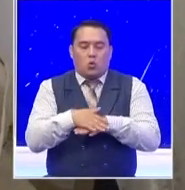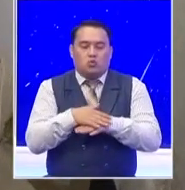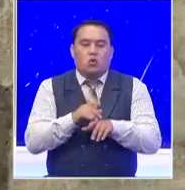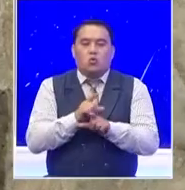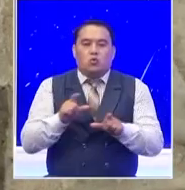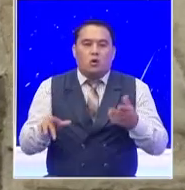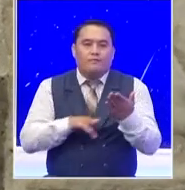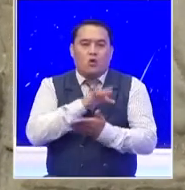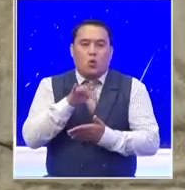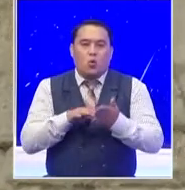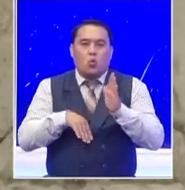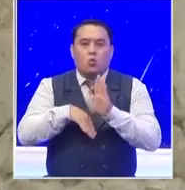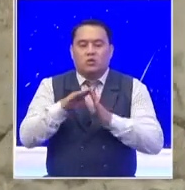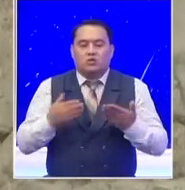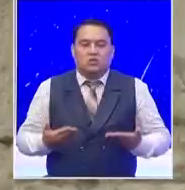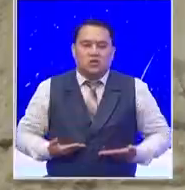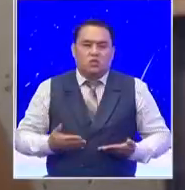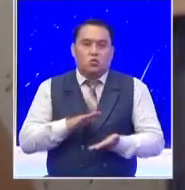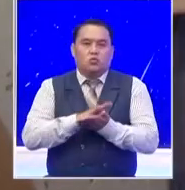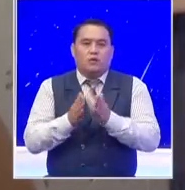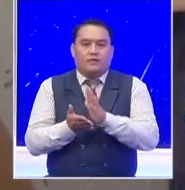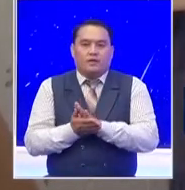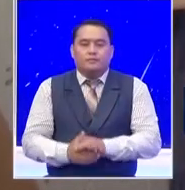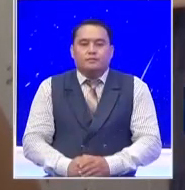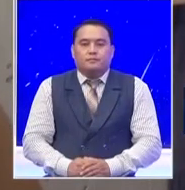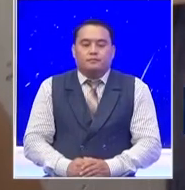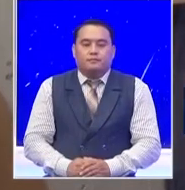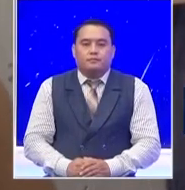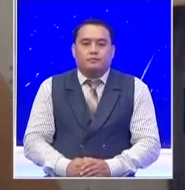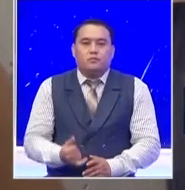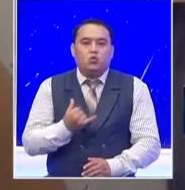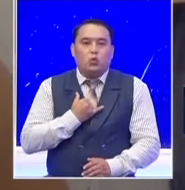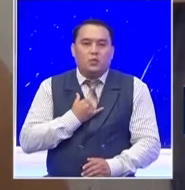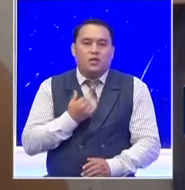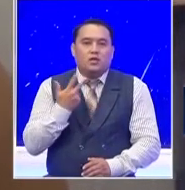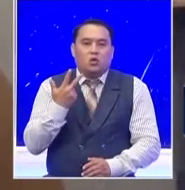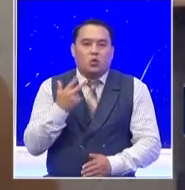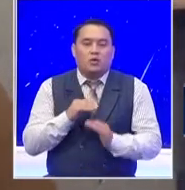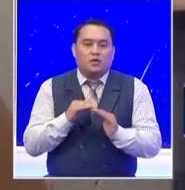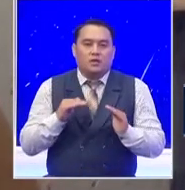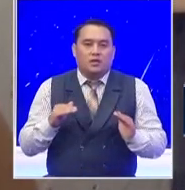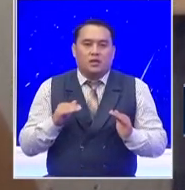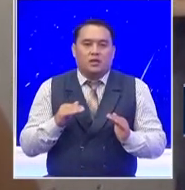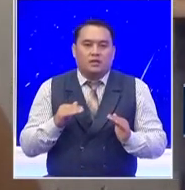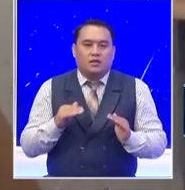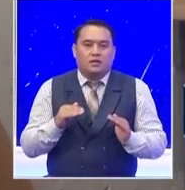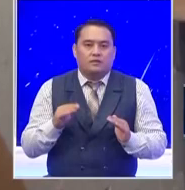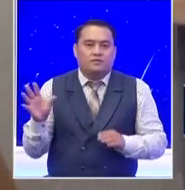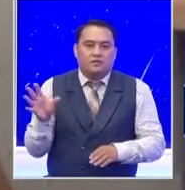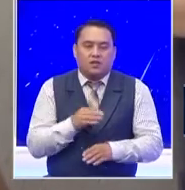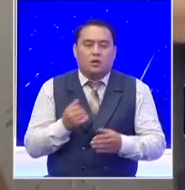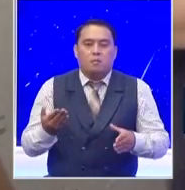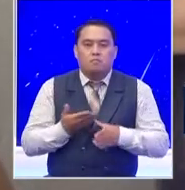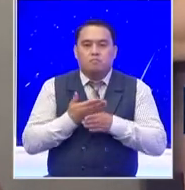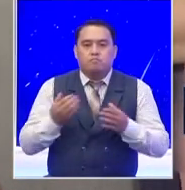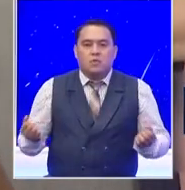граждан города в улучшении их жилищных условий. У нее трое деток, сын вот у нее старший, да, подросток, он всячески помогает